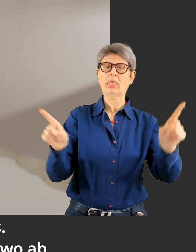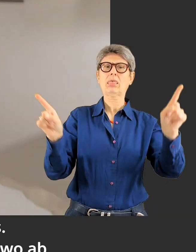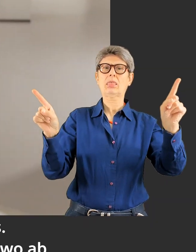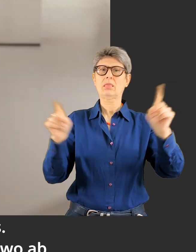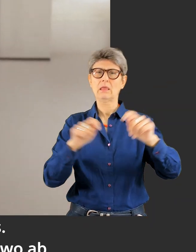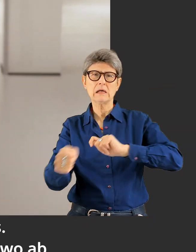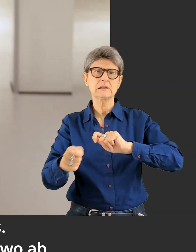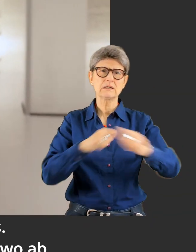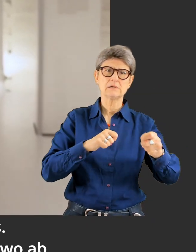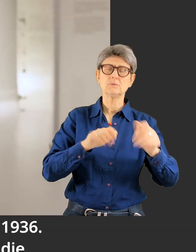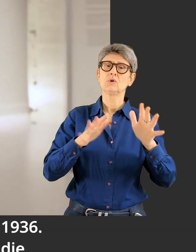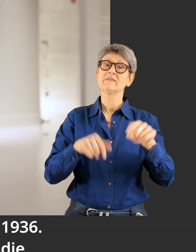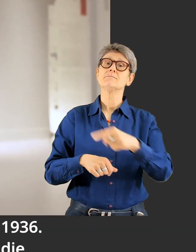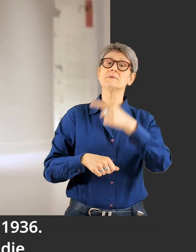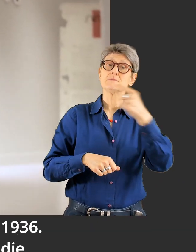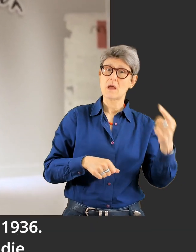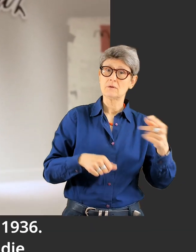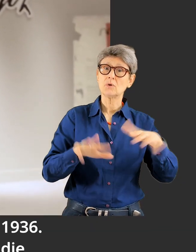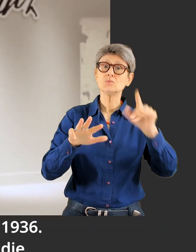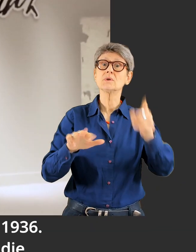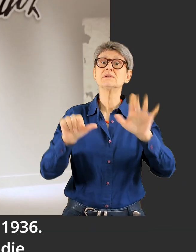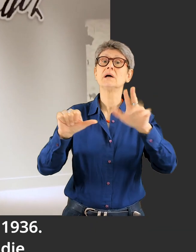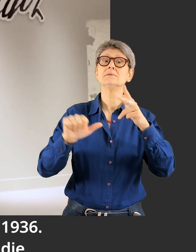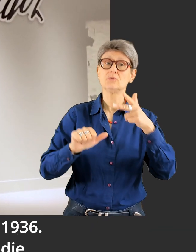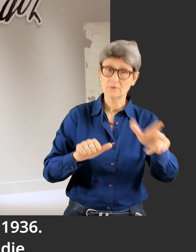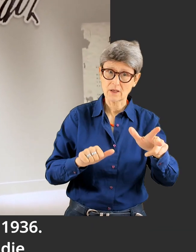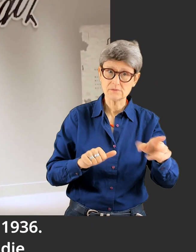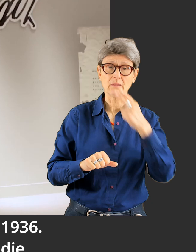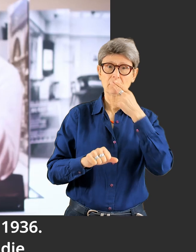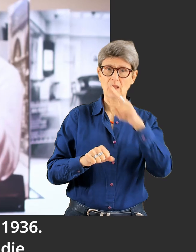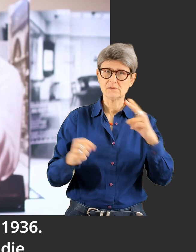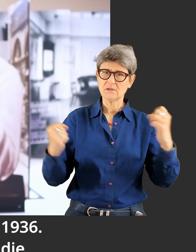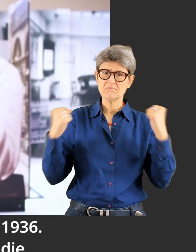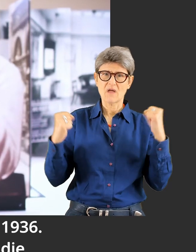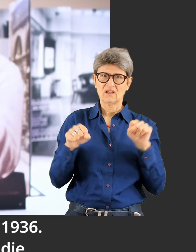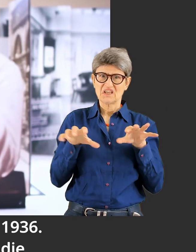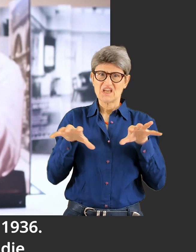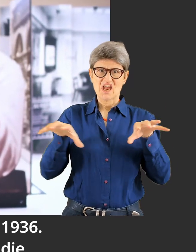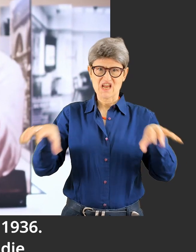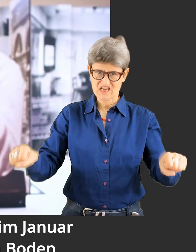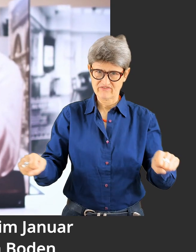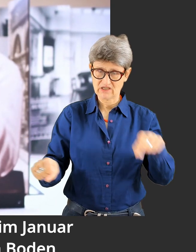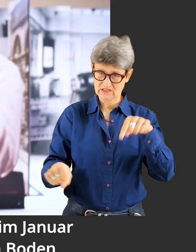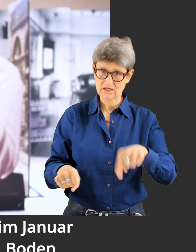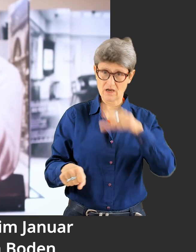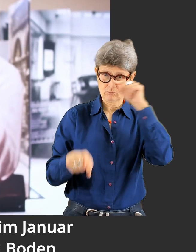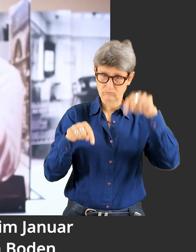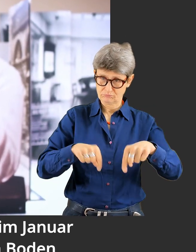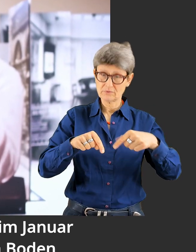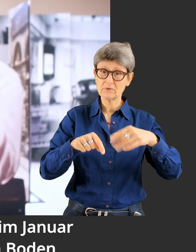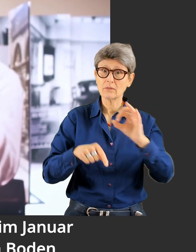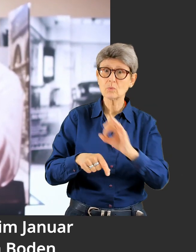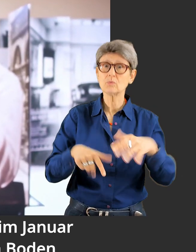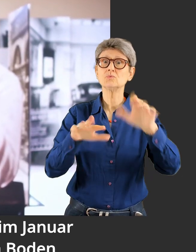Stadtplan reißt irgendwo ab, und zwar an der Schnittstelle 1936. Die Machtübertragung an die Nationalsozialisten